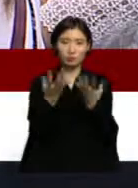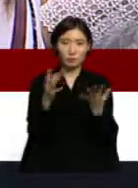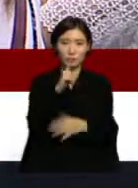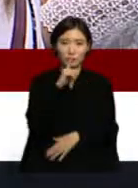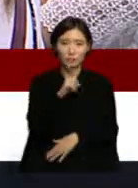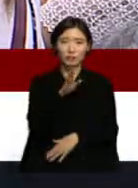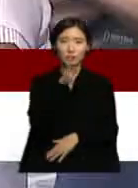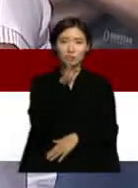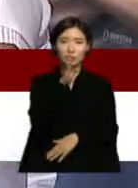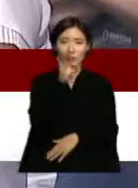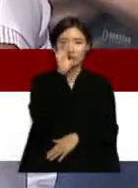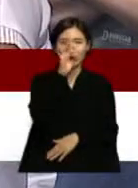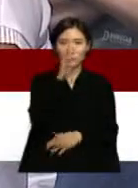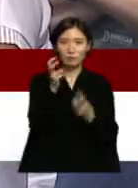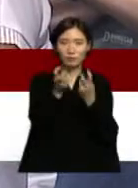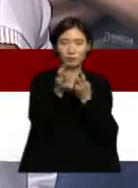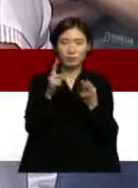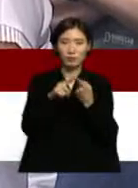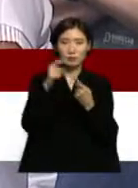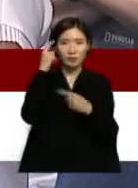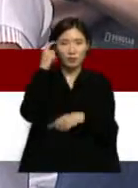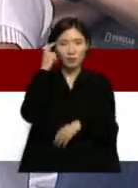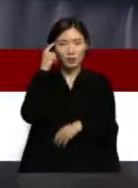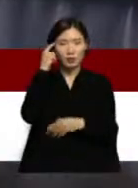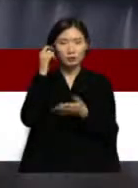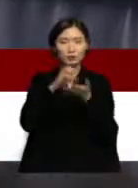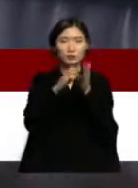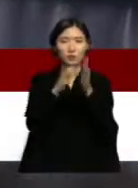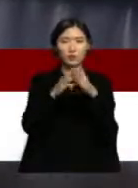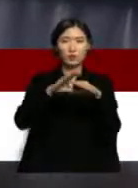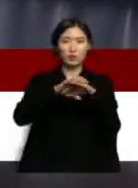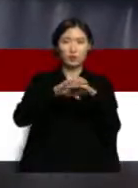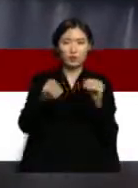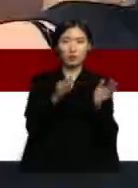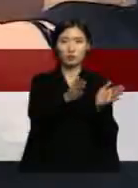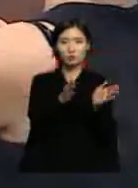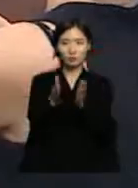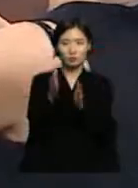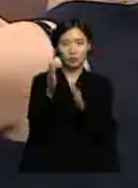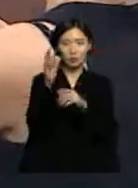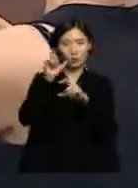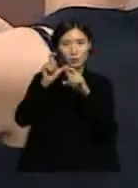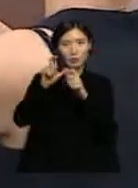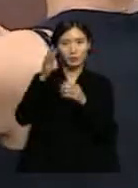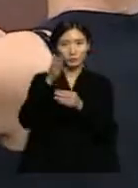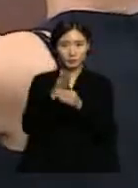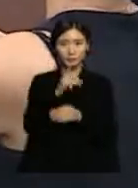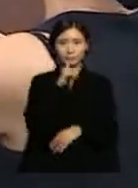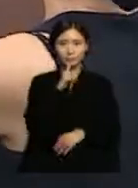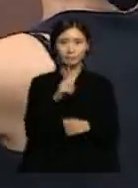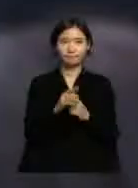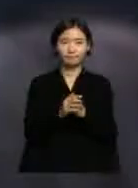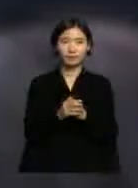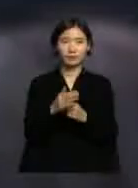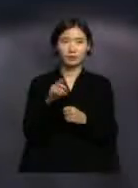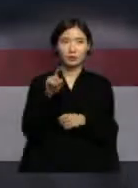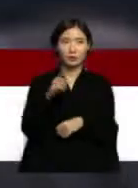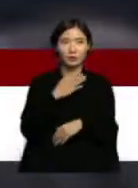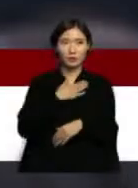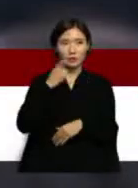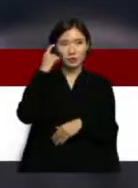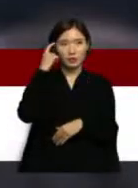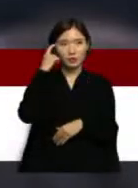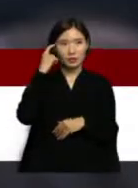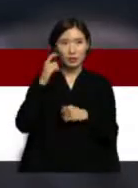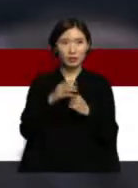현실적으로 불가능한 방법마저 생각해볼 만큼 해결책 마련에 고심 중이라고 밝혔습니다. 그건 제 생각인데